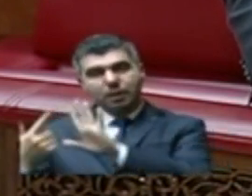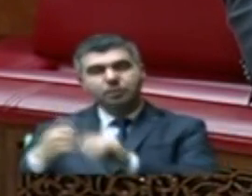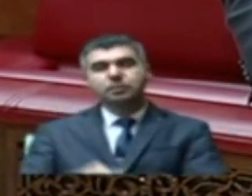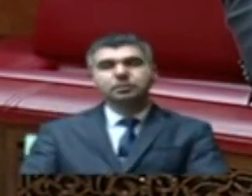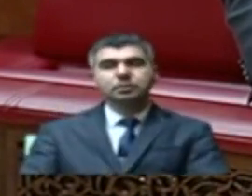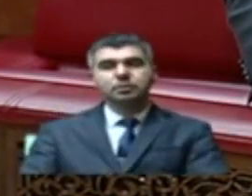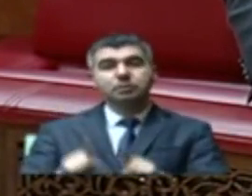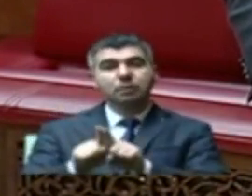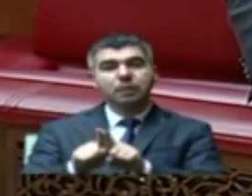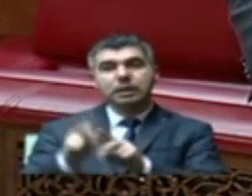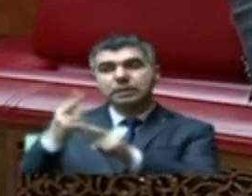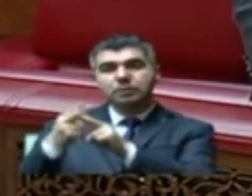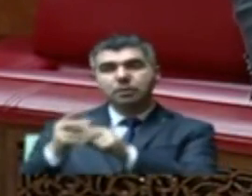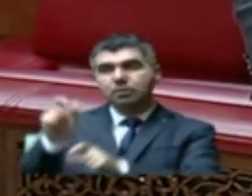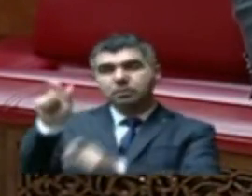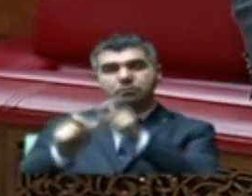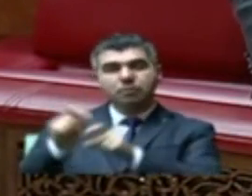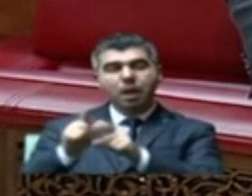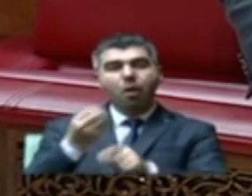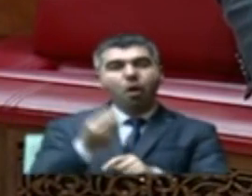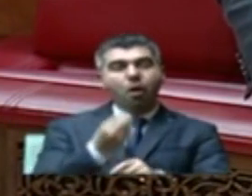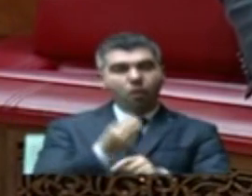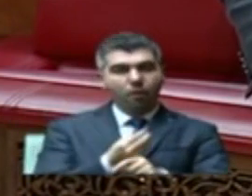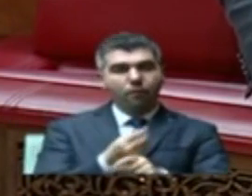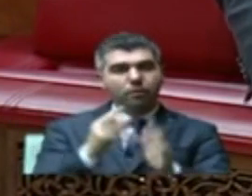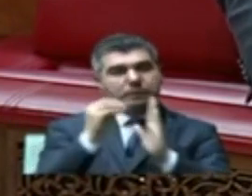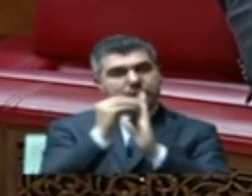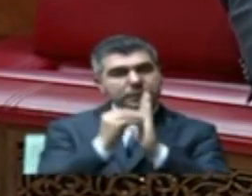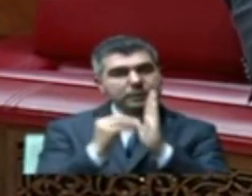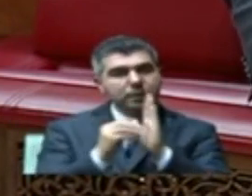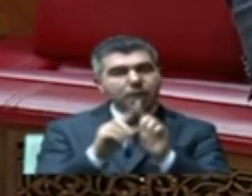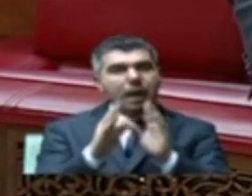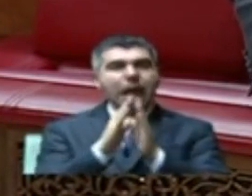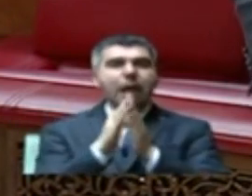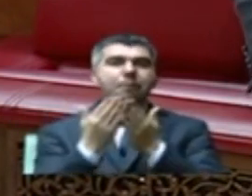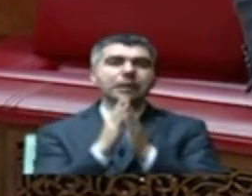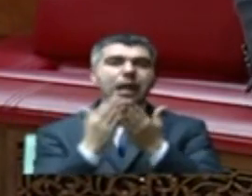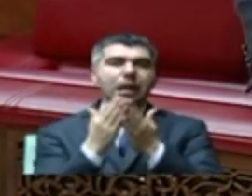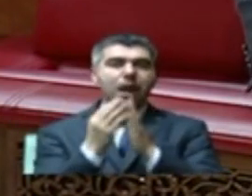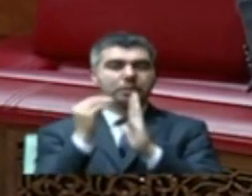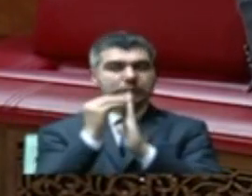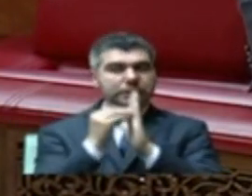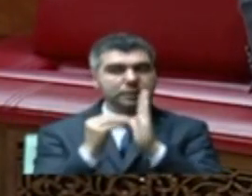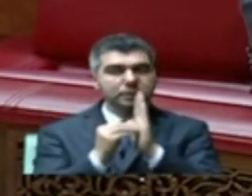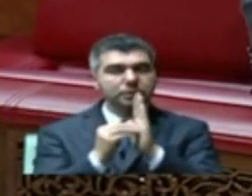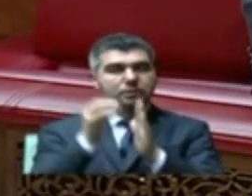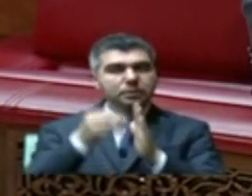2017 بهدف تسجيل الأطفال في سجلات الحالة المدنية تنفيذا للقرار ديال المجلس الحكومي ديال فاتح